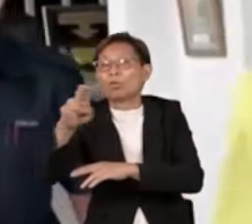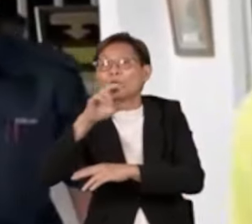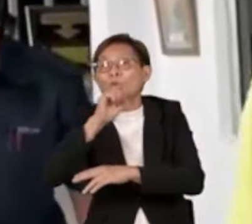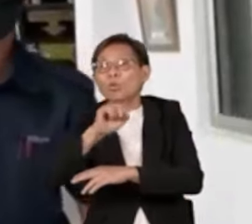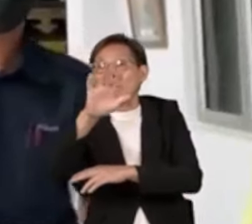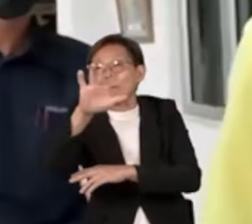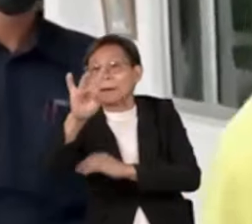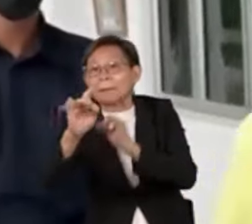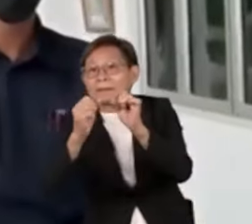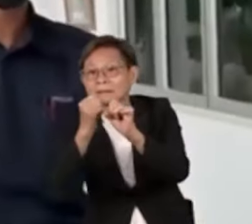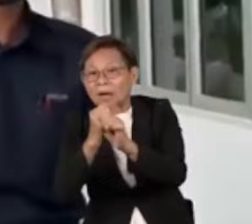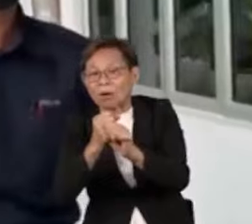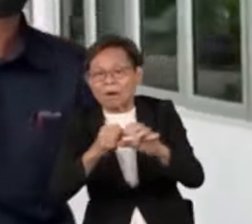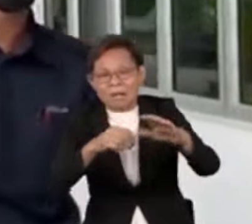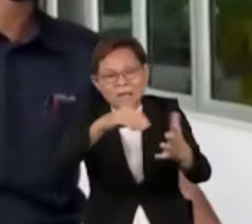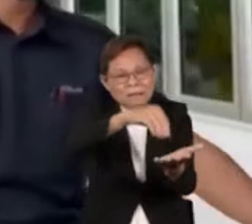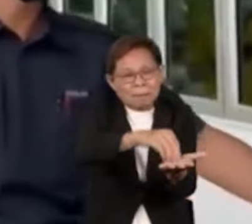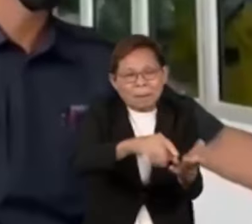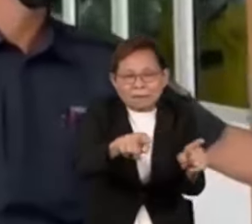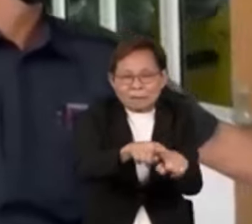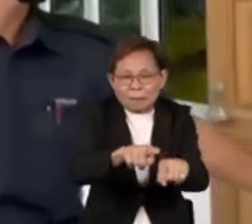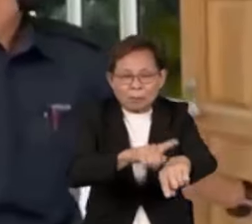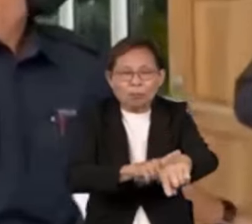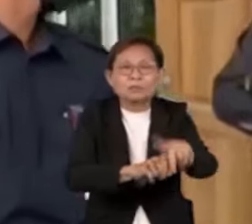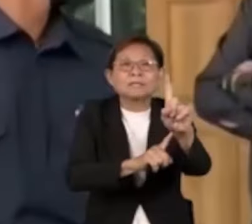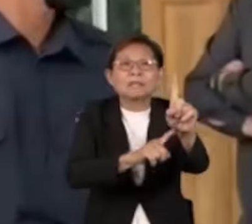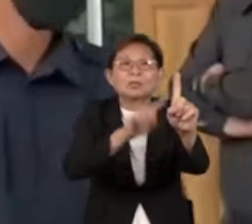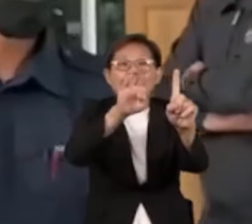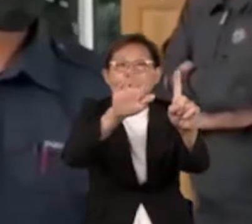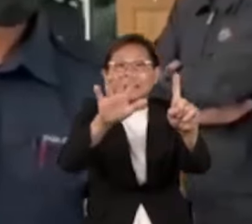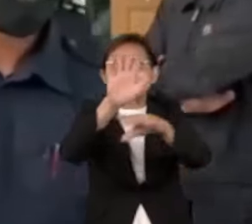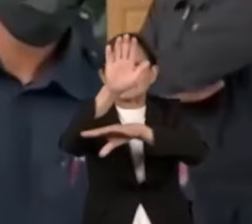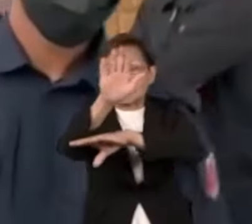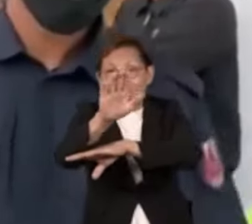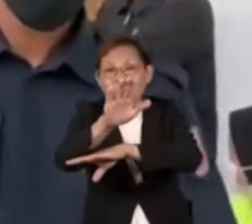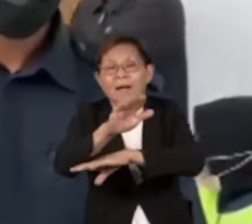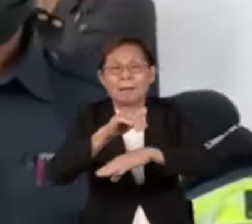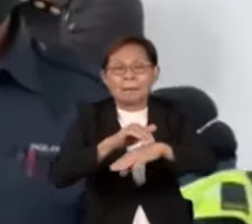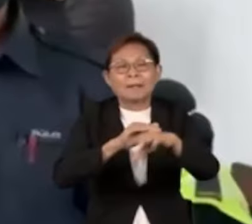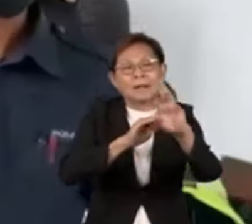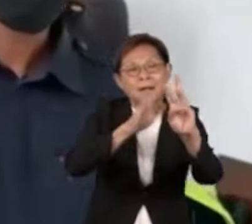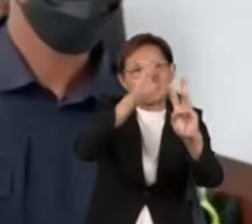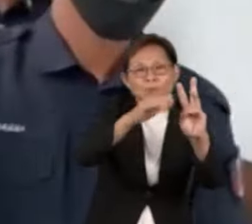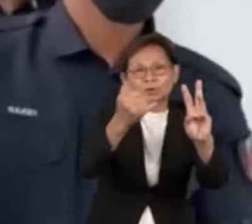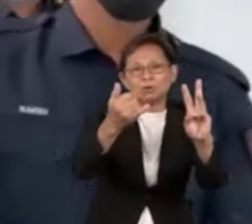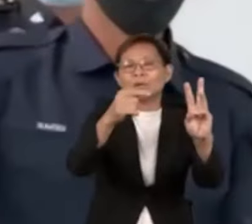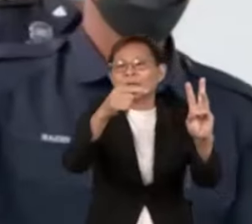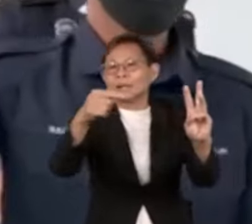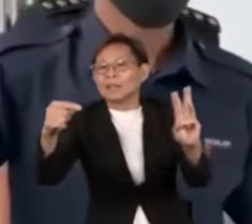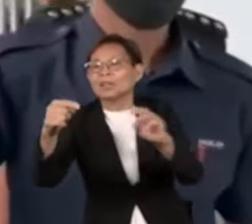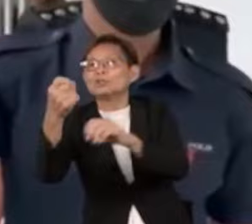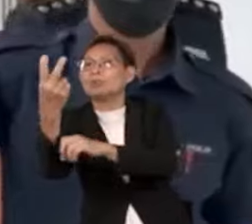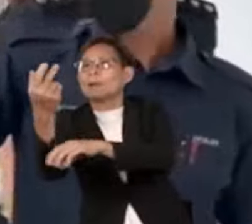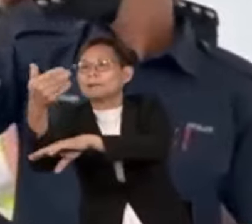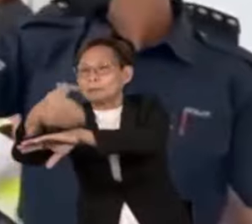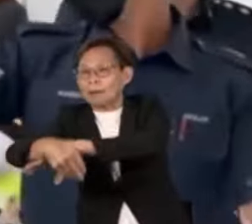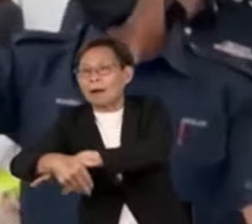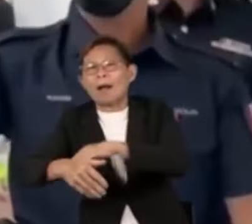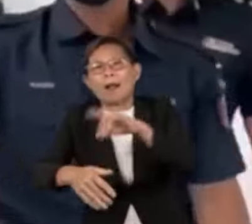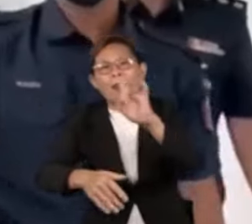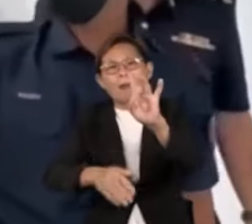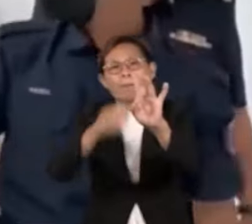tahun di lokasi sama antara pukul 145 hari pada 6 Jun hingga 12 satu malam 8